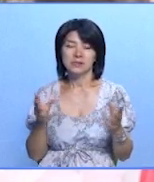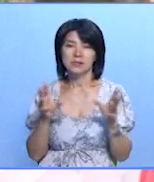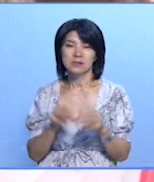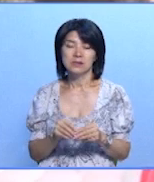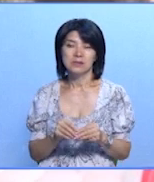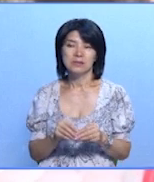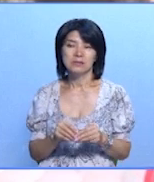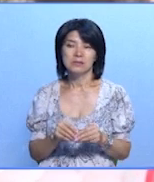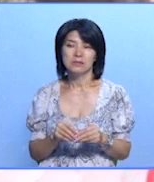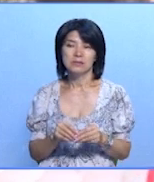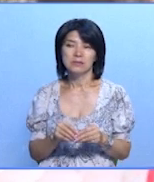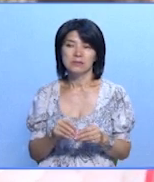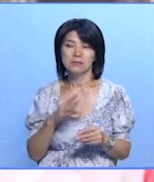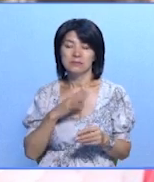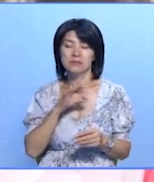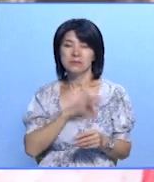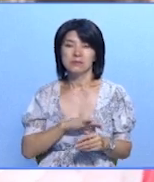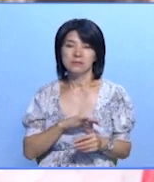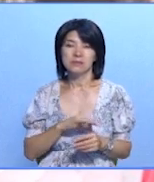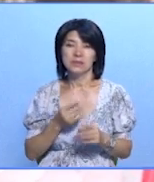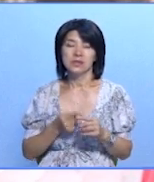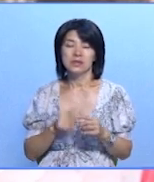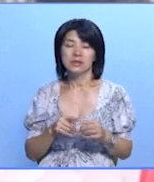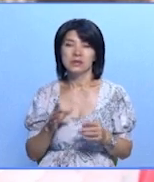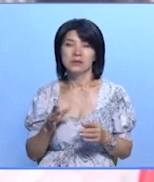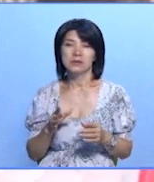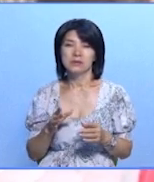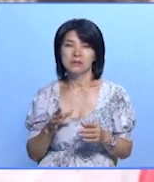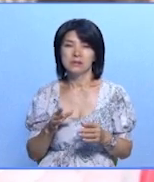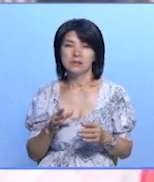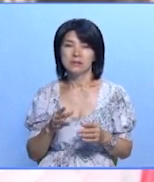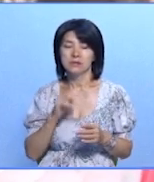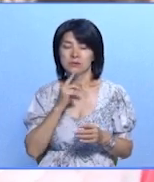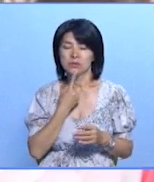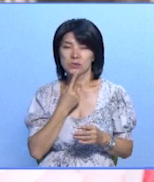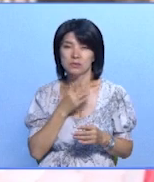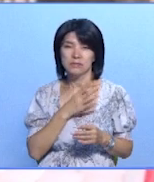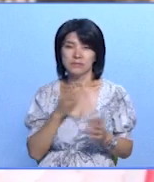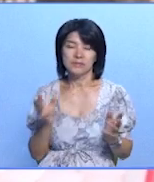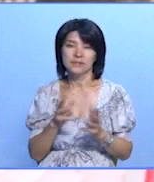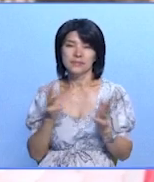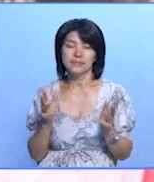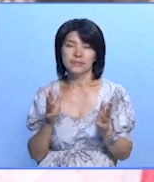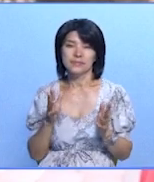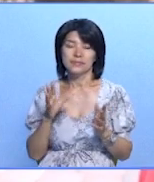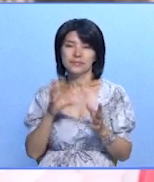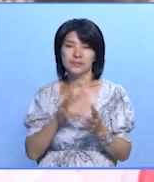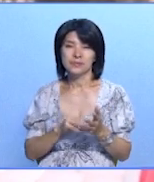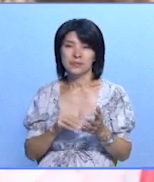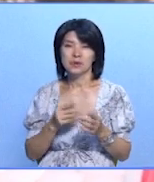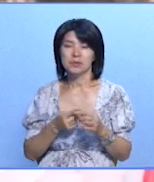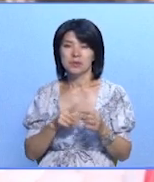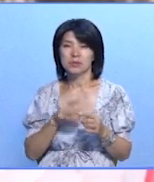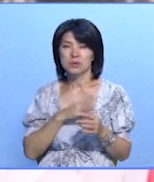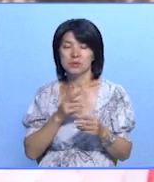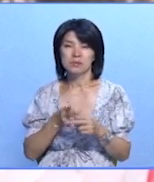үшін пайдаланылды. Бұл өрттің сөндірудің қиындығы ғимараттың металл профилистерден